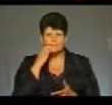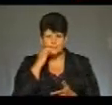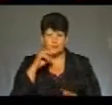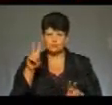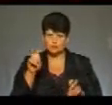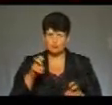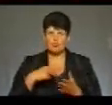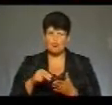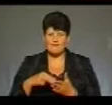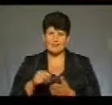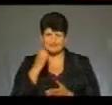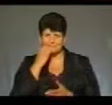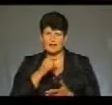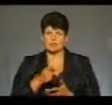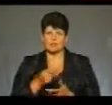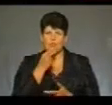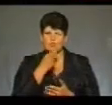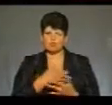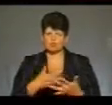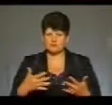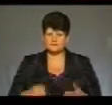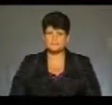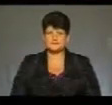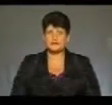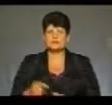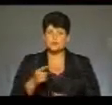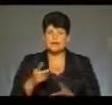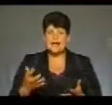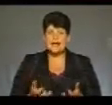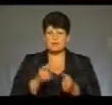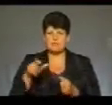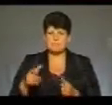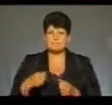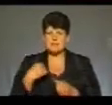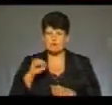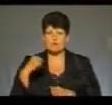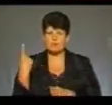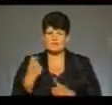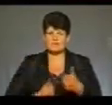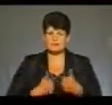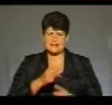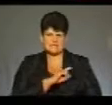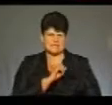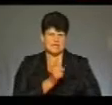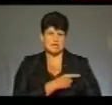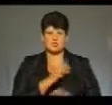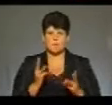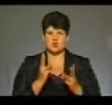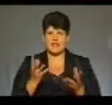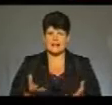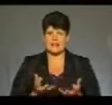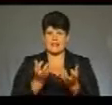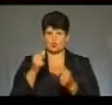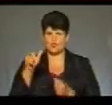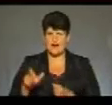продукти. Тернопільський рятувальник Святослав Зведенюк переміг в обласних змаганнях. Найсильніший пожежний рятувальник